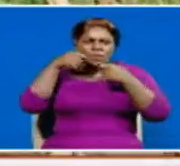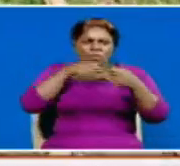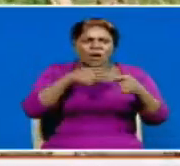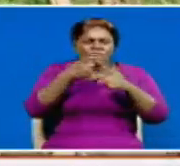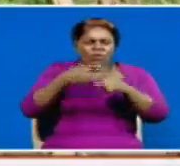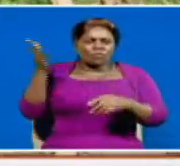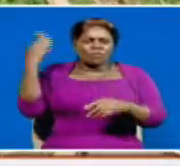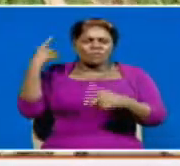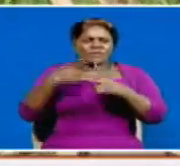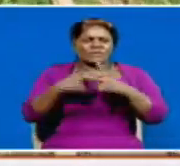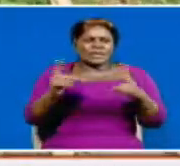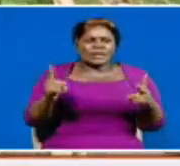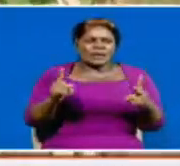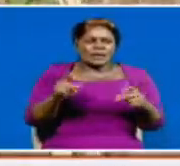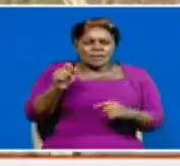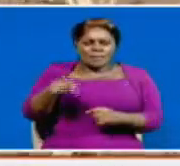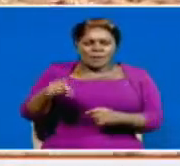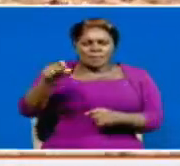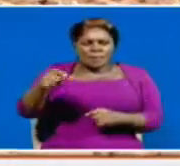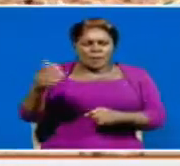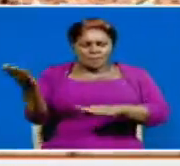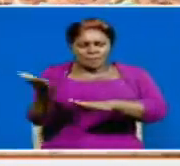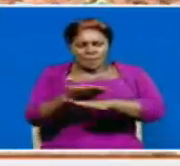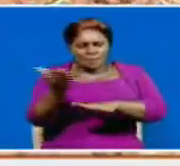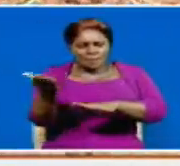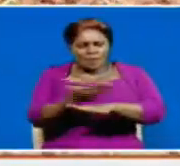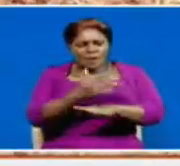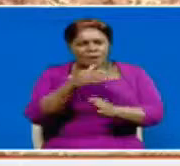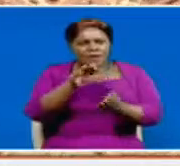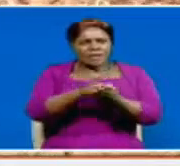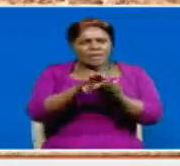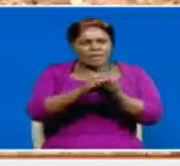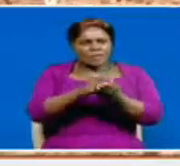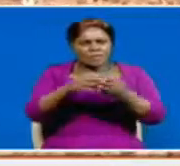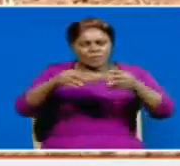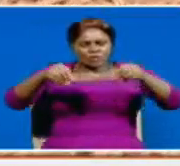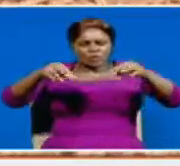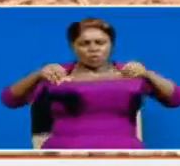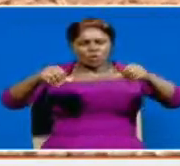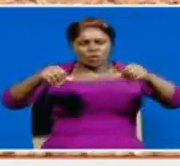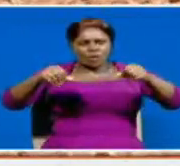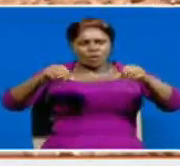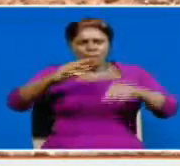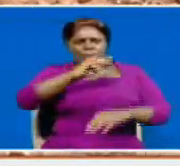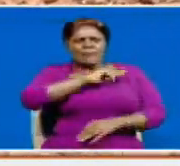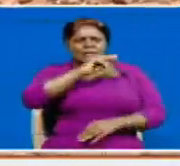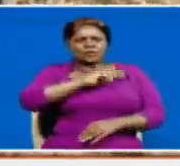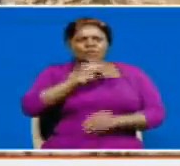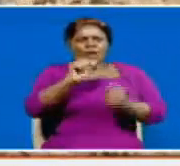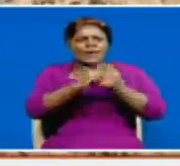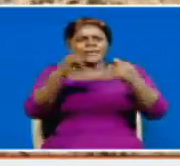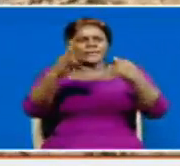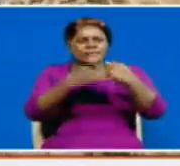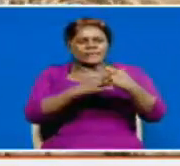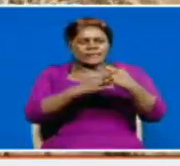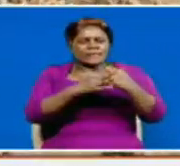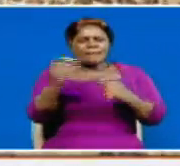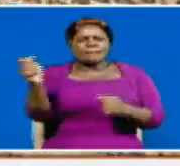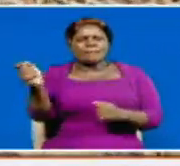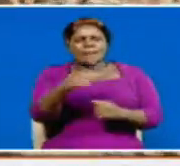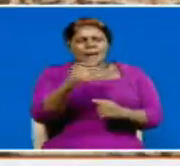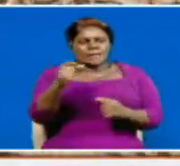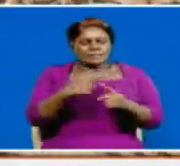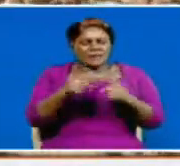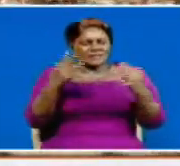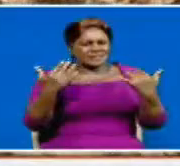tangu mwanzoni imepandwa kwa kukatwa vipande na kuwekwa mchangani na kukomaa kwa muda wa miezi 18 hadi 24,